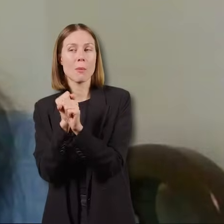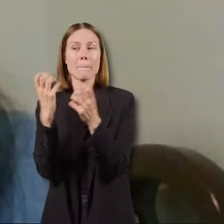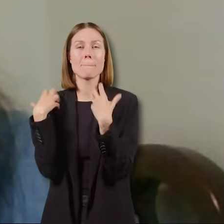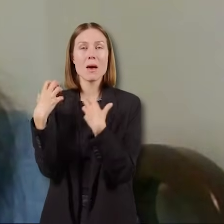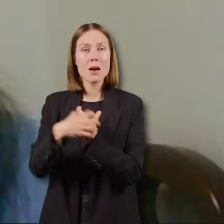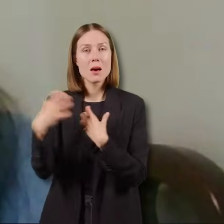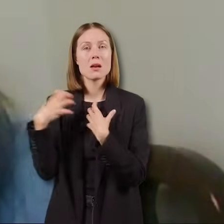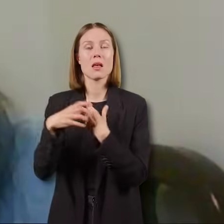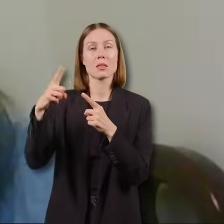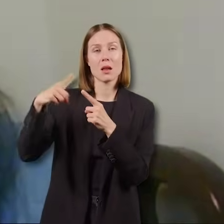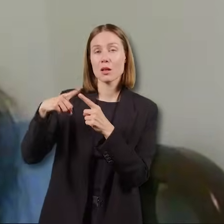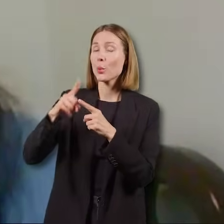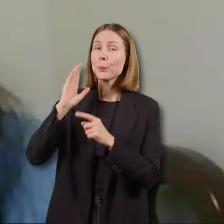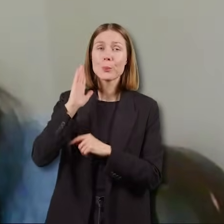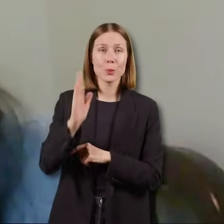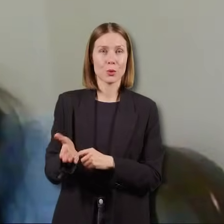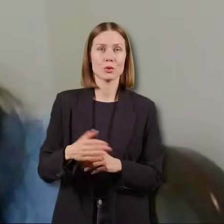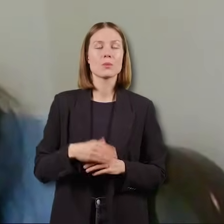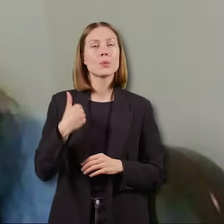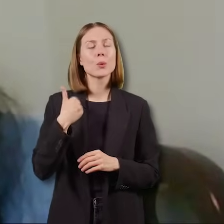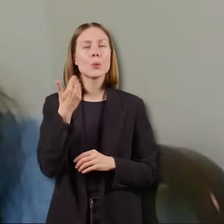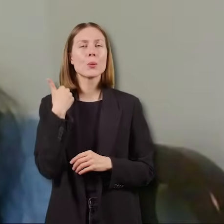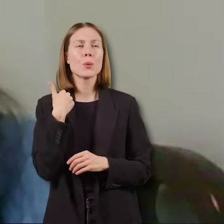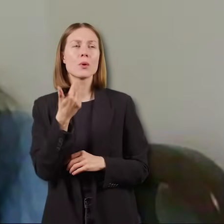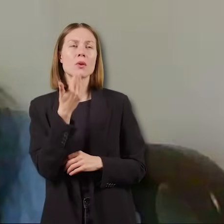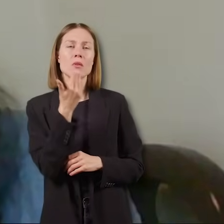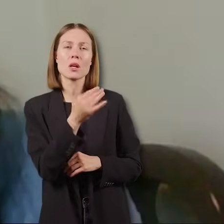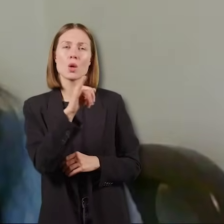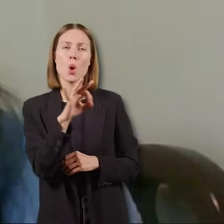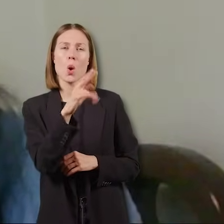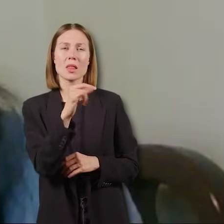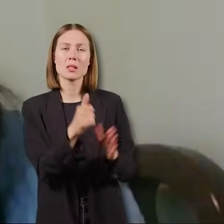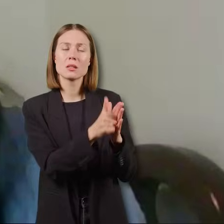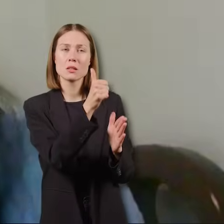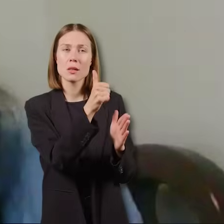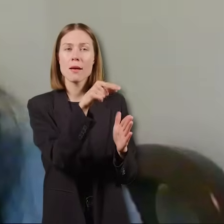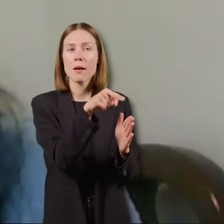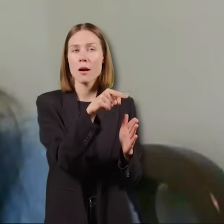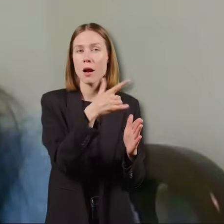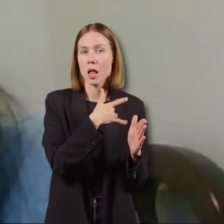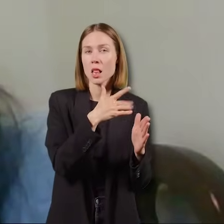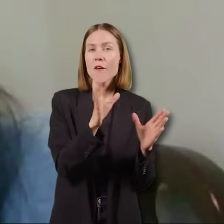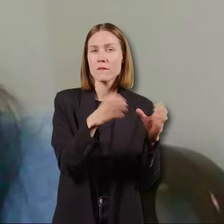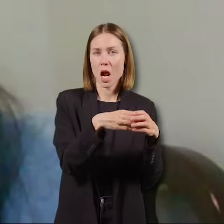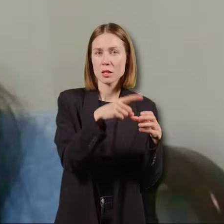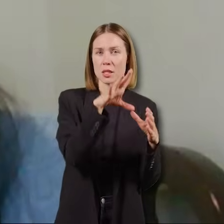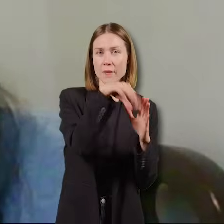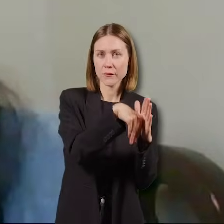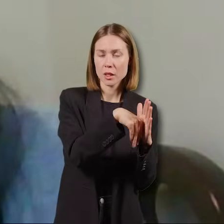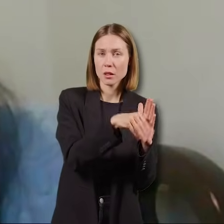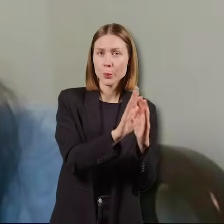merais ar taryba, tikrai bus. Aš norėjau paklausti gerbiamo Jono, galbūt jūs kuriai nors frakcijai